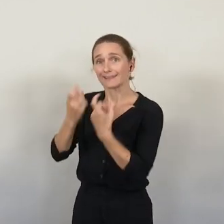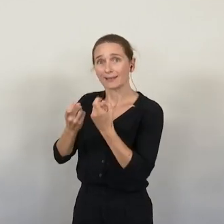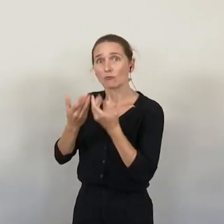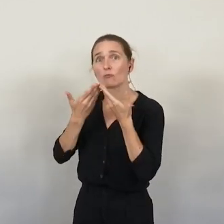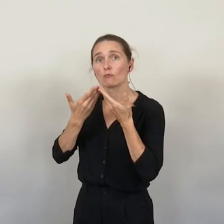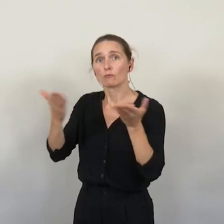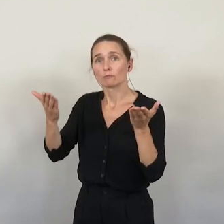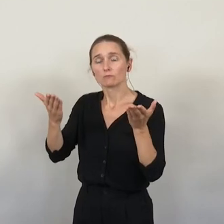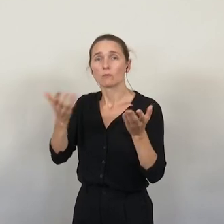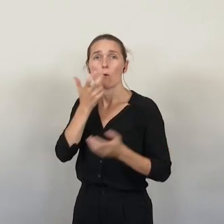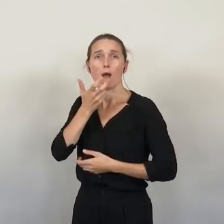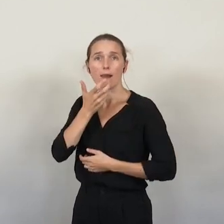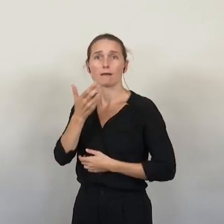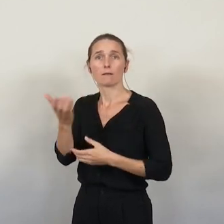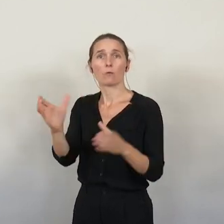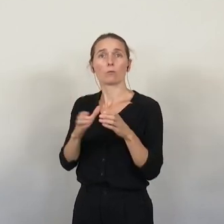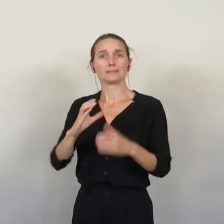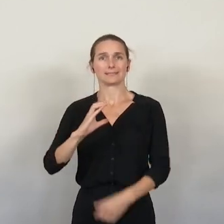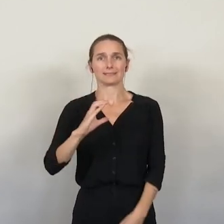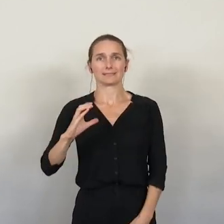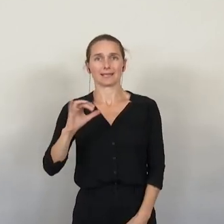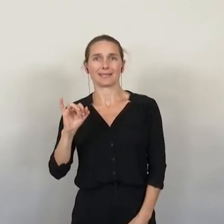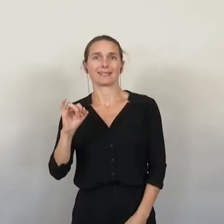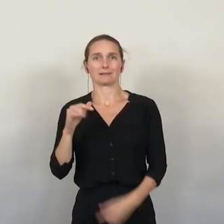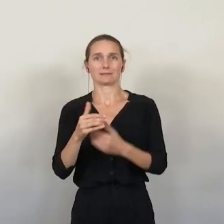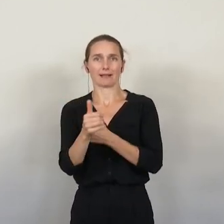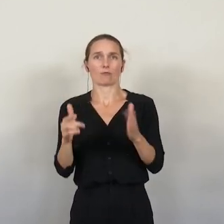2 bonjour monsieur